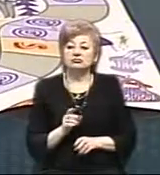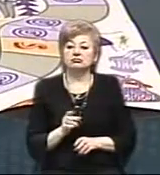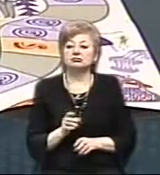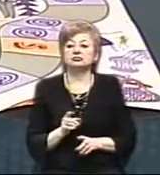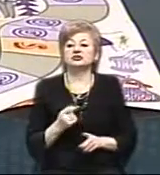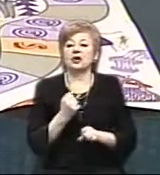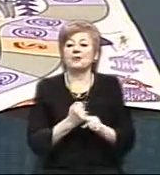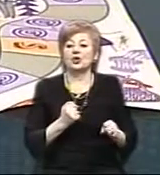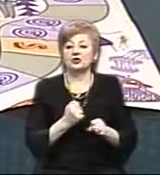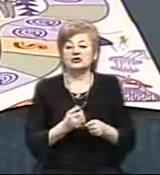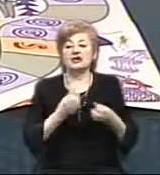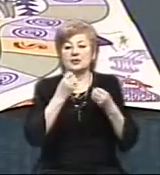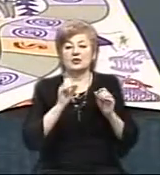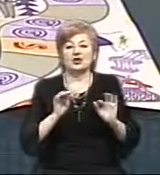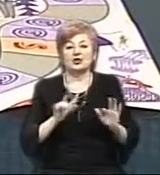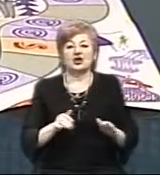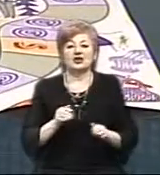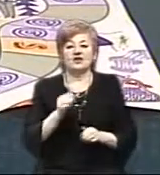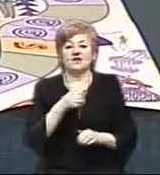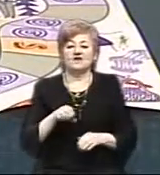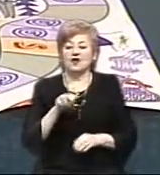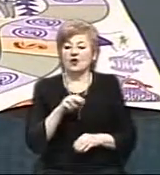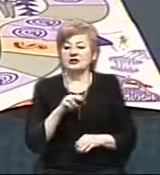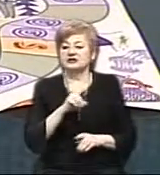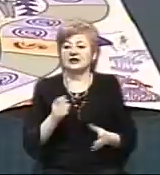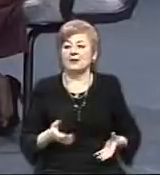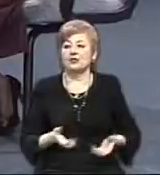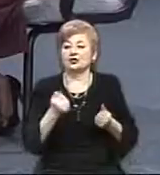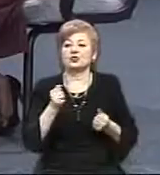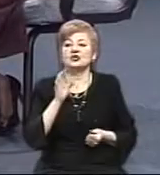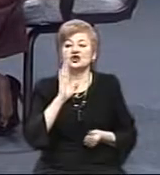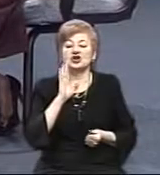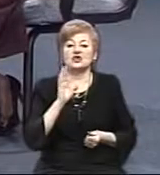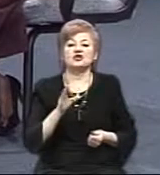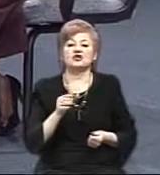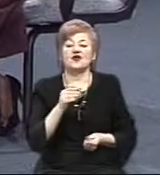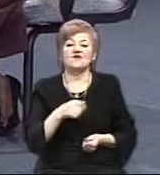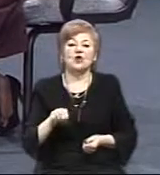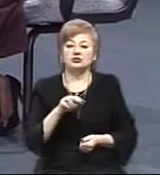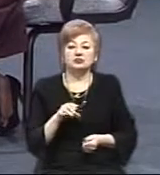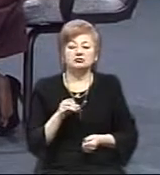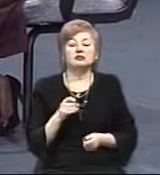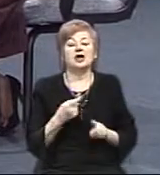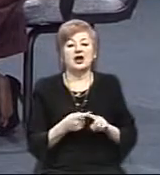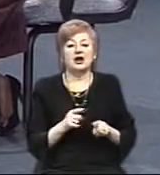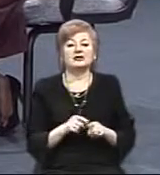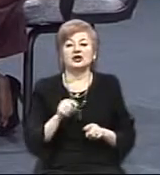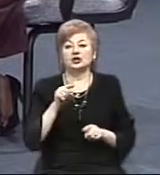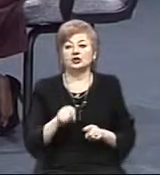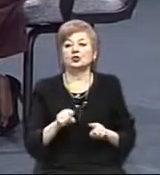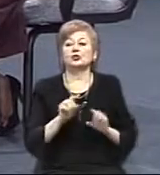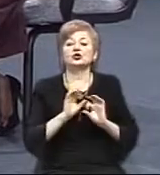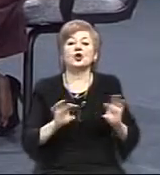розроблена благодійним фондом Stabilization Support Services за підтримки Українського жіночого фонду. І це саме тут йдеться